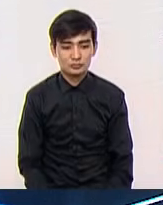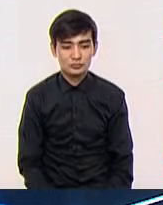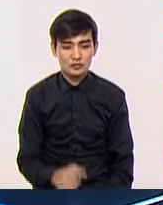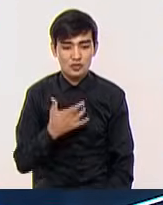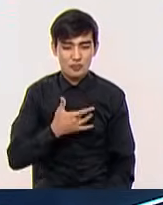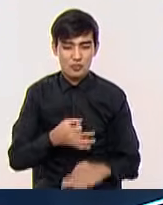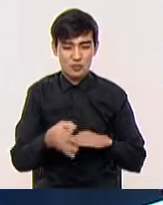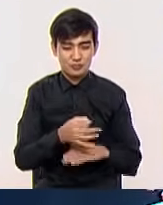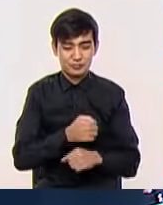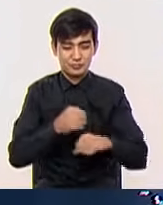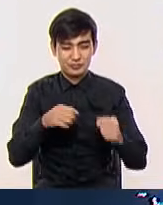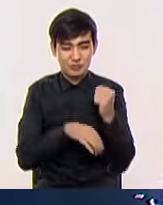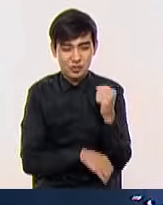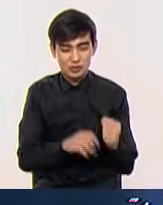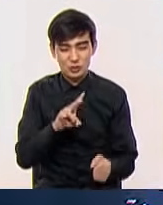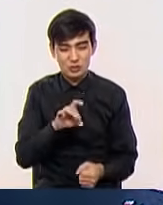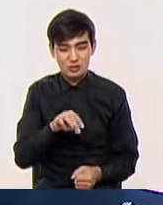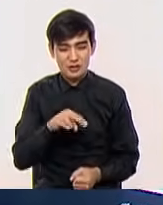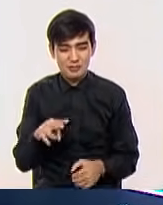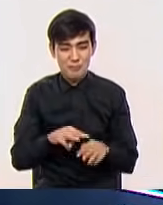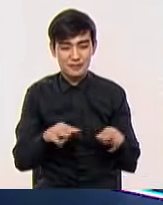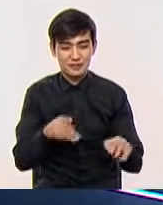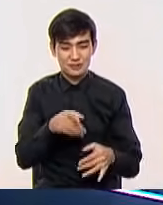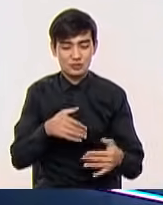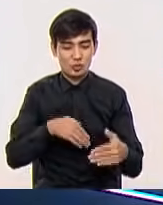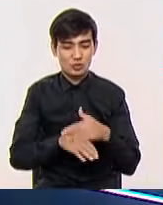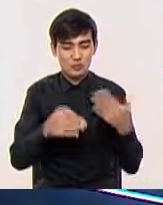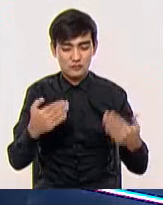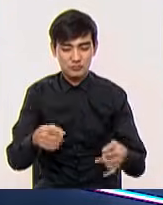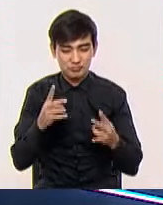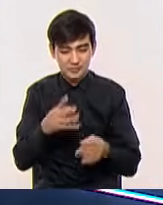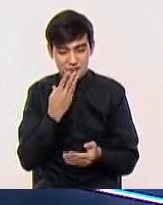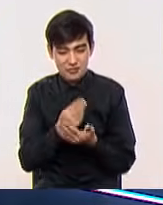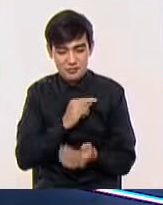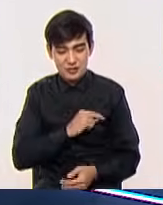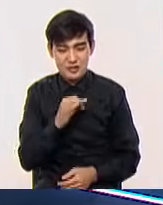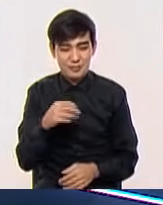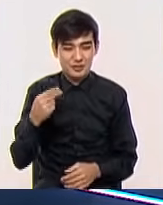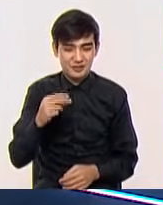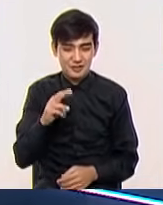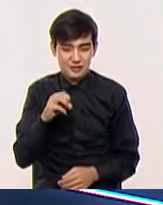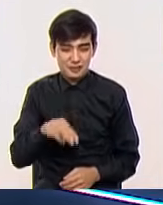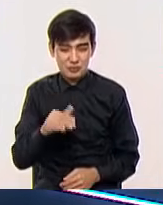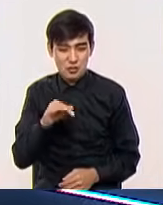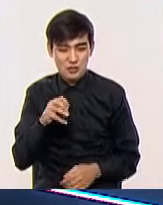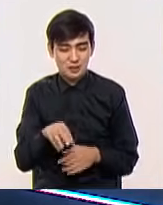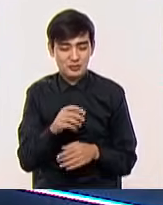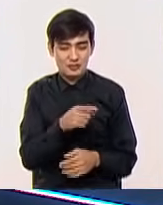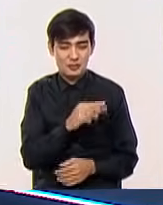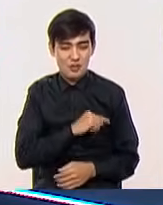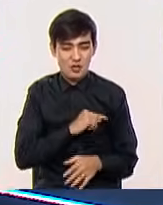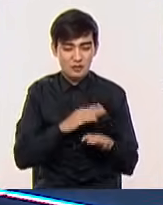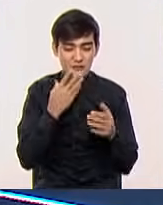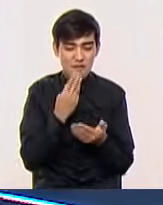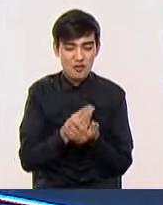Жамбыл облысындағы жарылыстан соң Нұрлан Ермекбаев бүгін отставкаға кетті. Ел президенті Қасым-Жомарт Тоқаев Нұрлан Ермекбаевтың